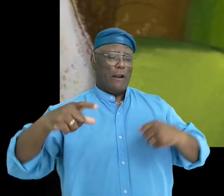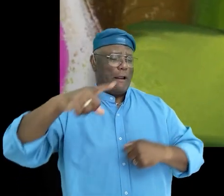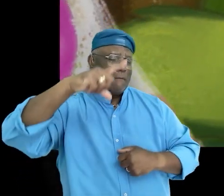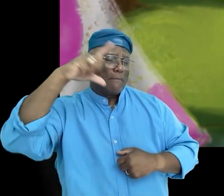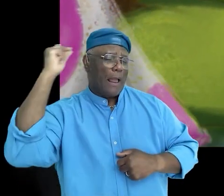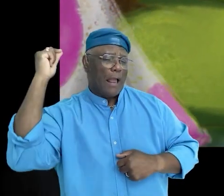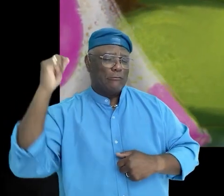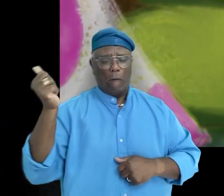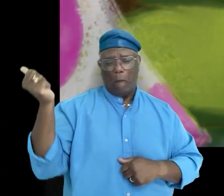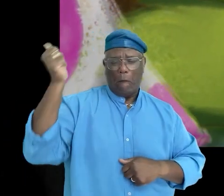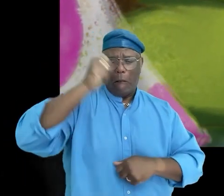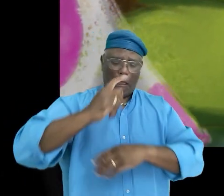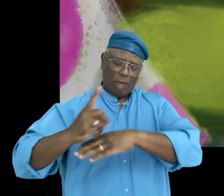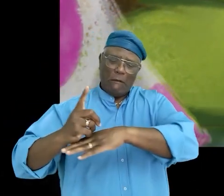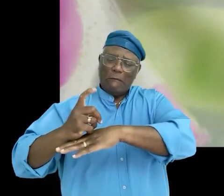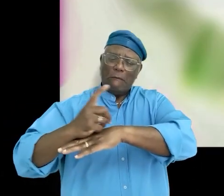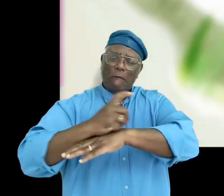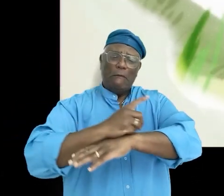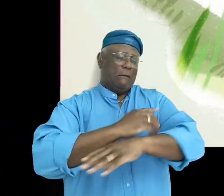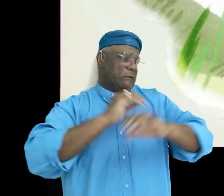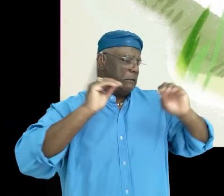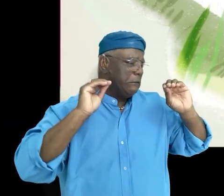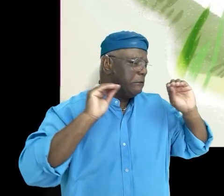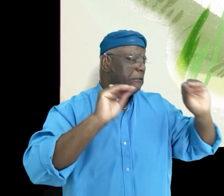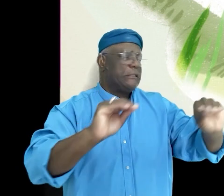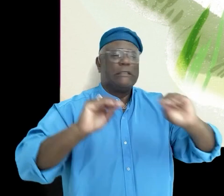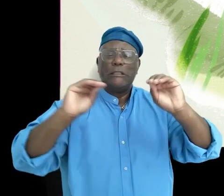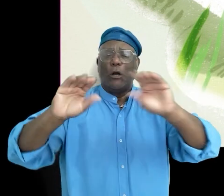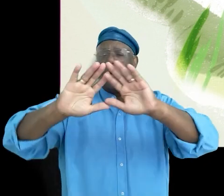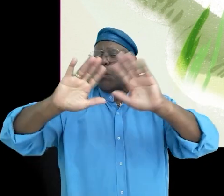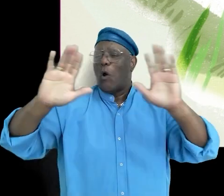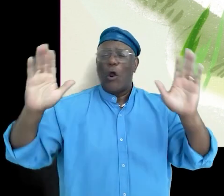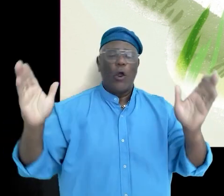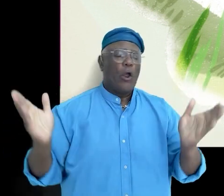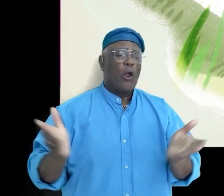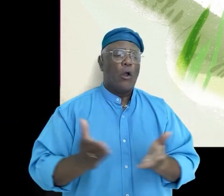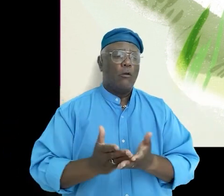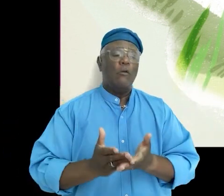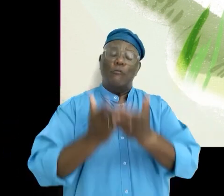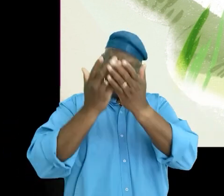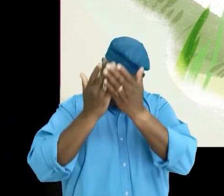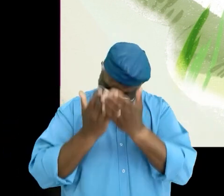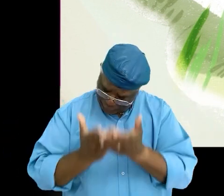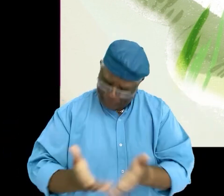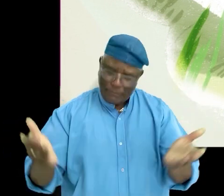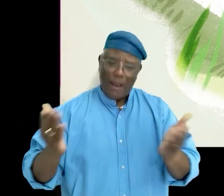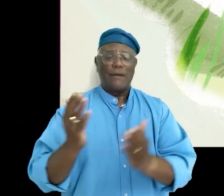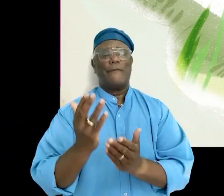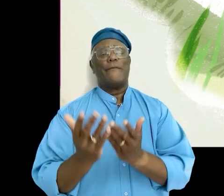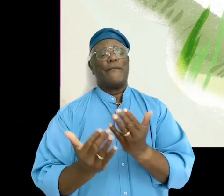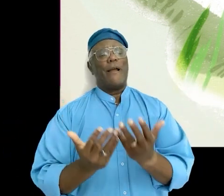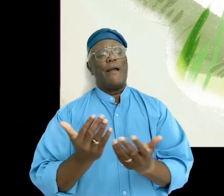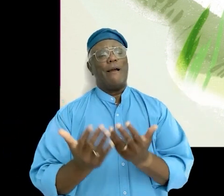grwbanod meddalgar, moch dear dew a phryfed deallus yn dysgu'r byd I